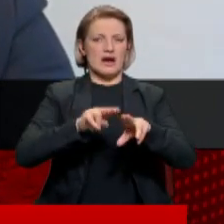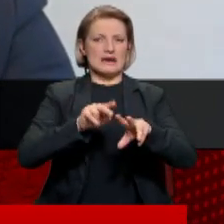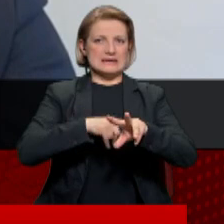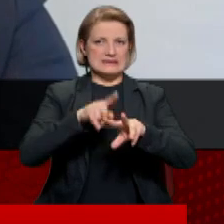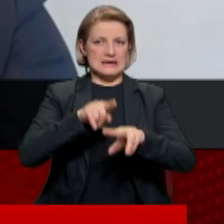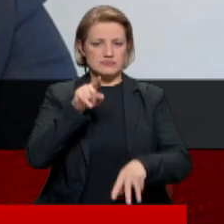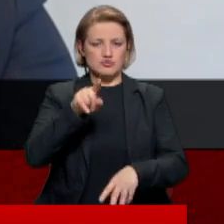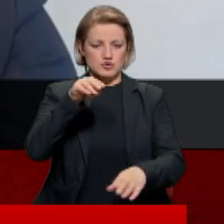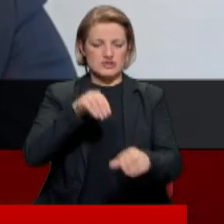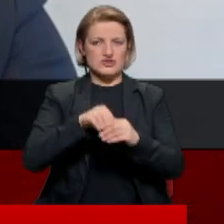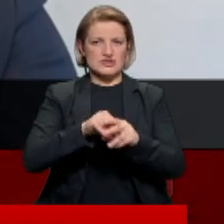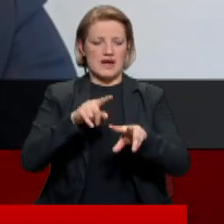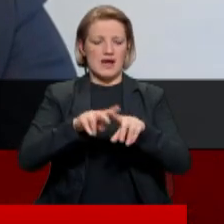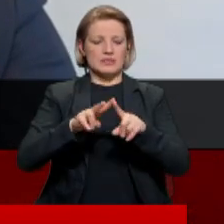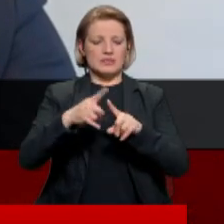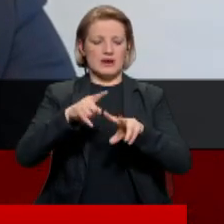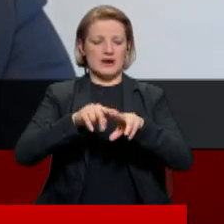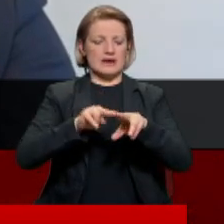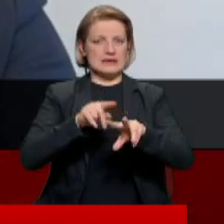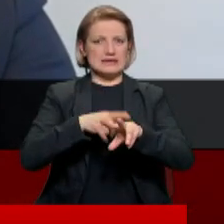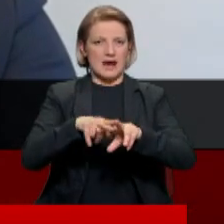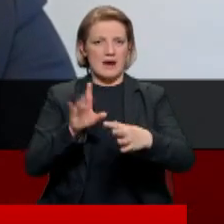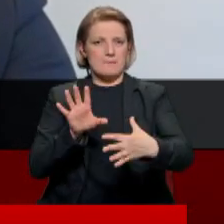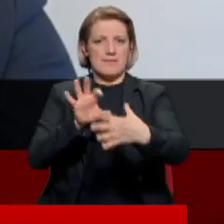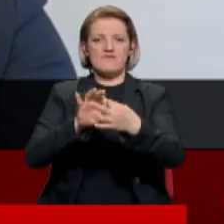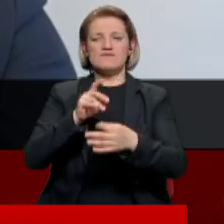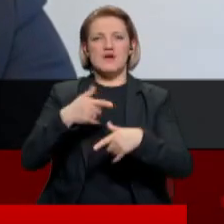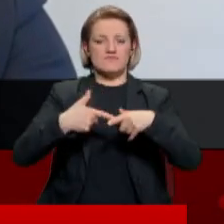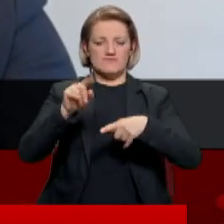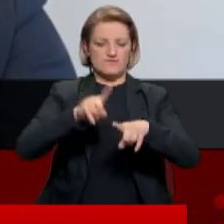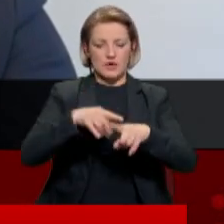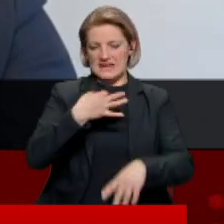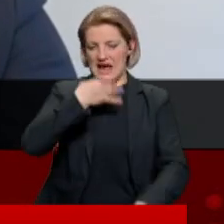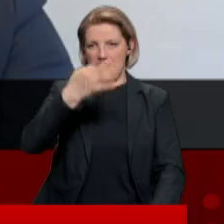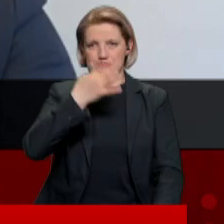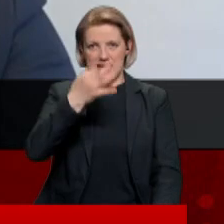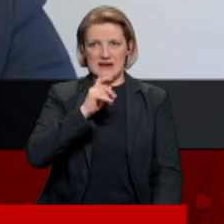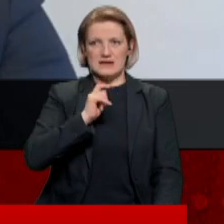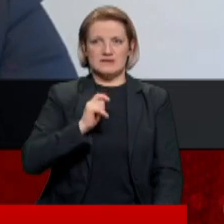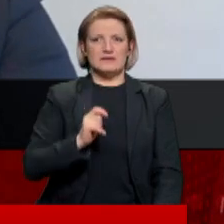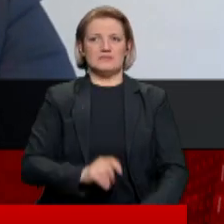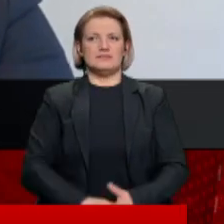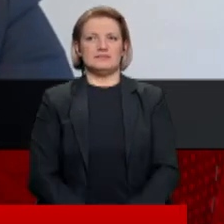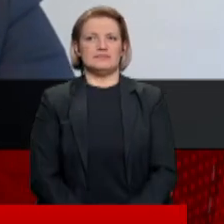tam da bunun için Antakya'ya bağlanacağız. Biz de arkadaşımız Fox Haber, lütfen alayım hemen onu.